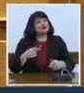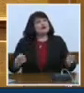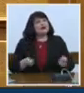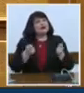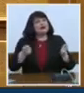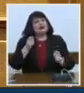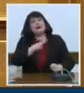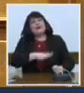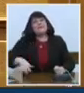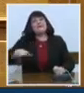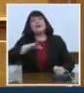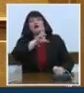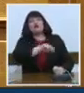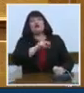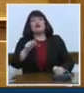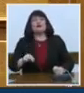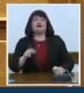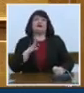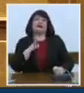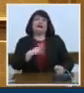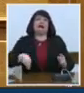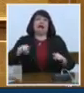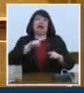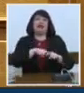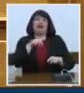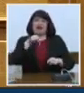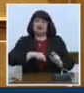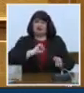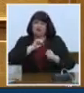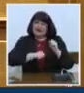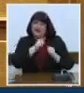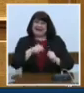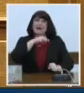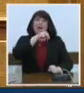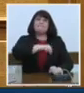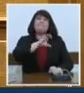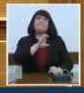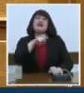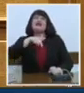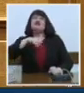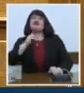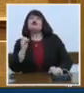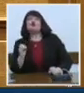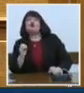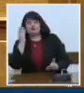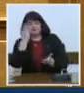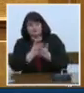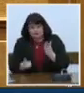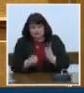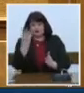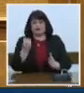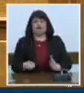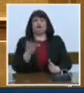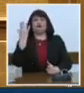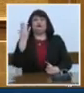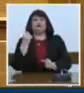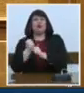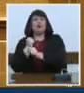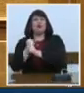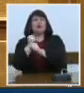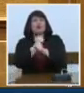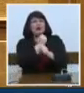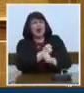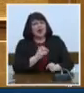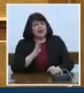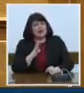και στην Ελλάδα, το MeToo προκαλεί, λειτουργεί σαν μια τομή στον χρόνο. Κόσμος της εργασίας